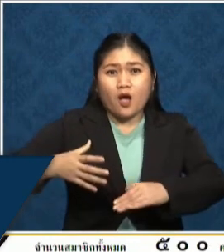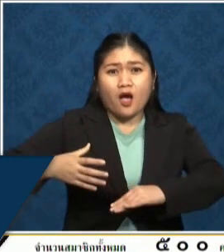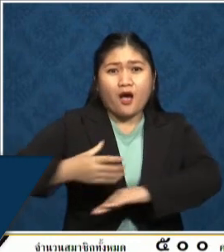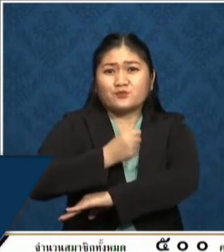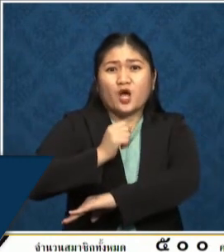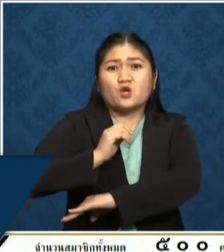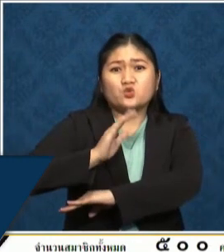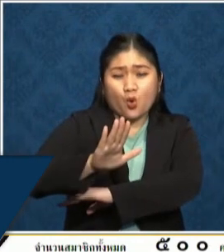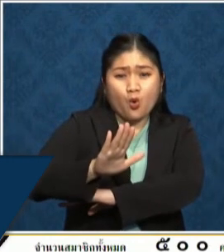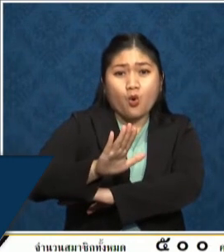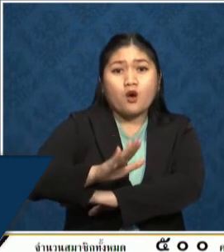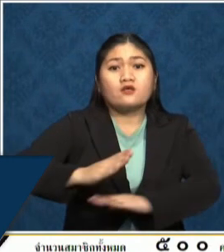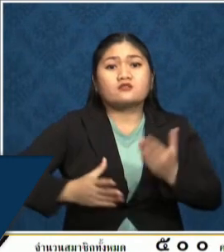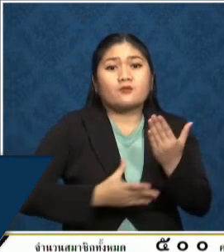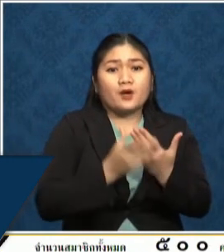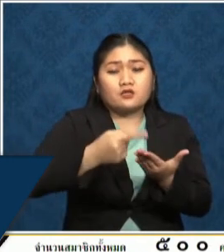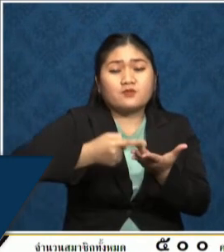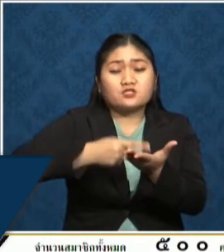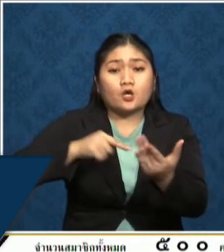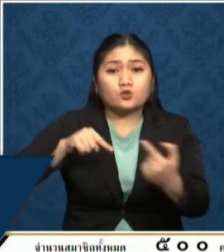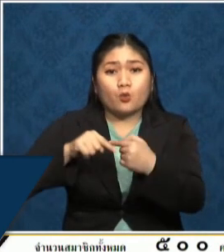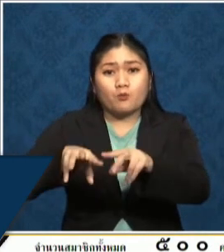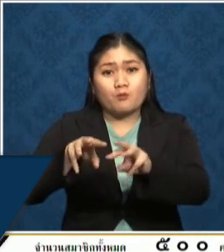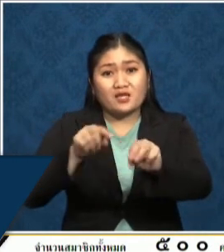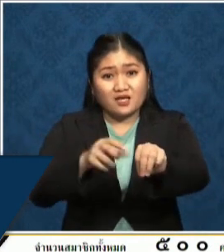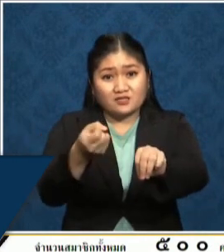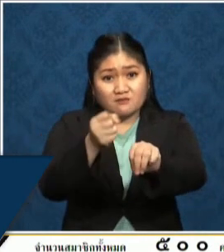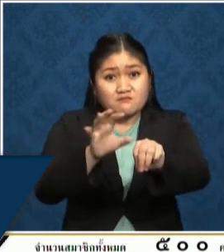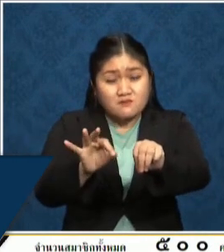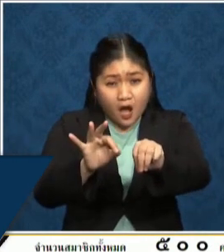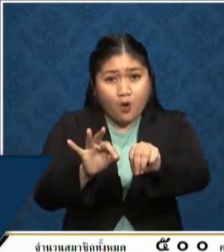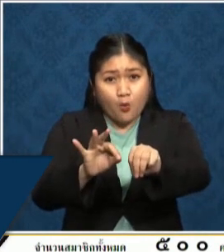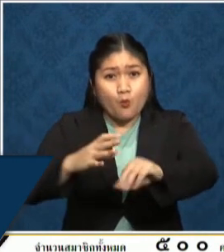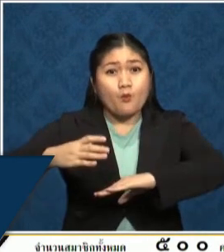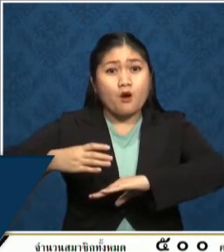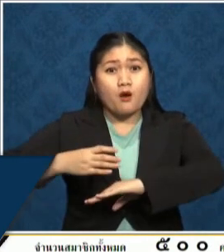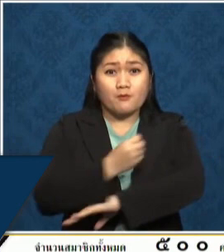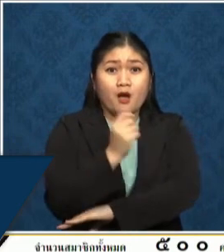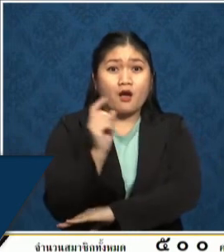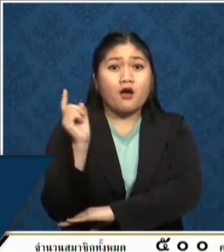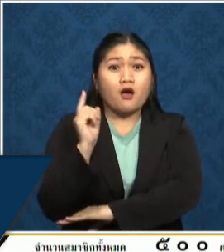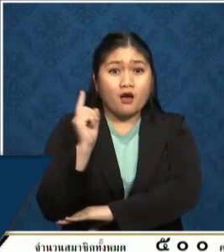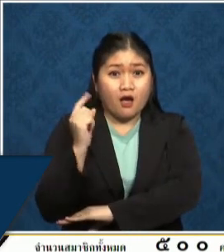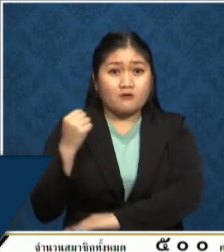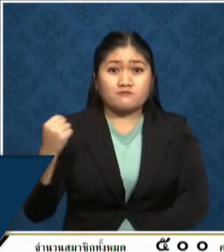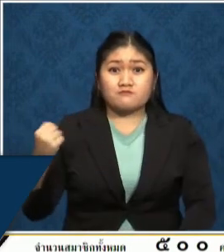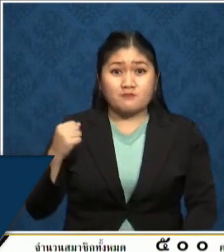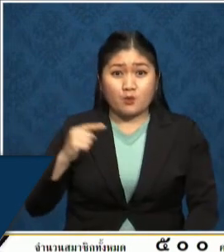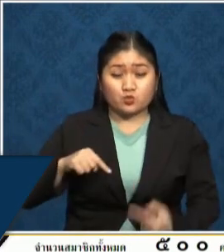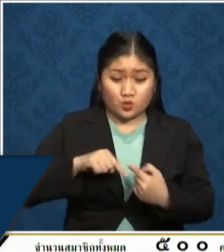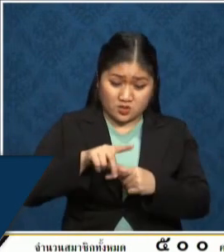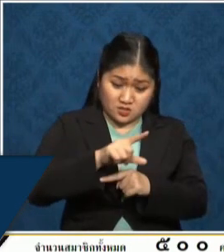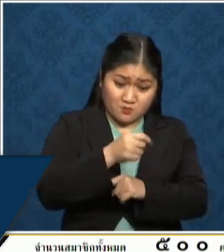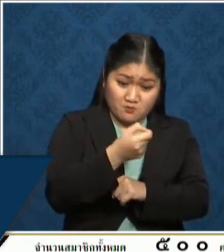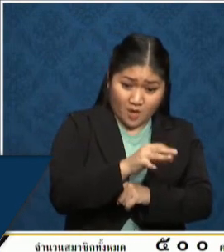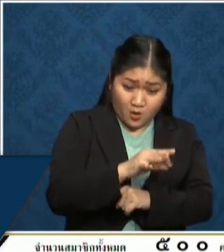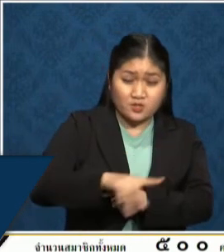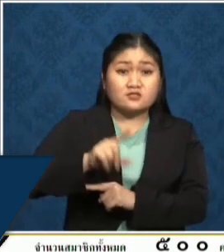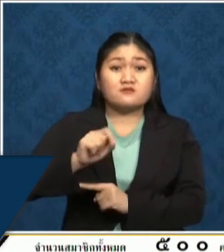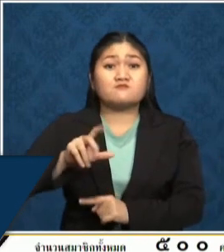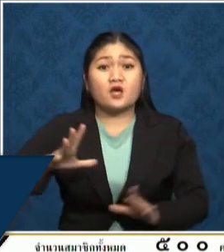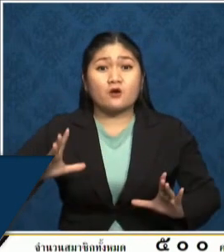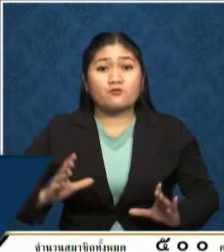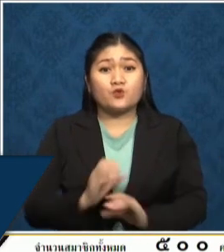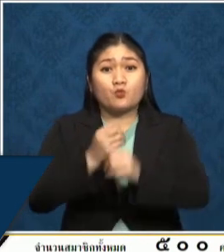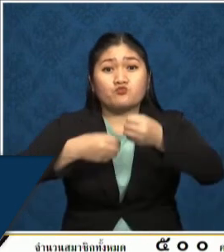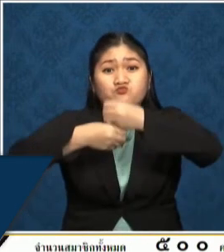ของสภาธิธศาในมาตา 19 ัำนาจสภาธิศาใมาตา 19 ถึ 23 อีท่เห็น